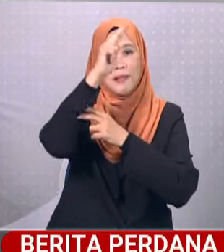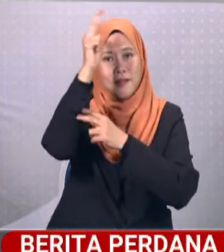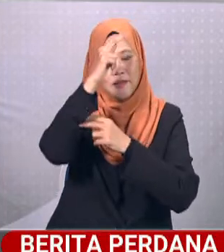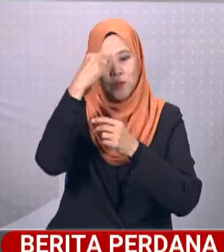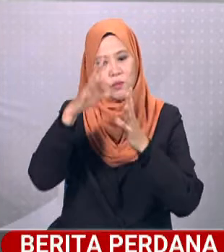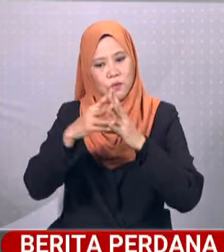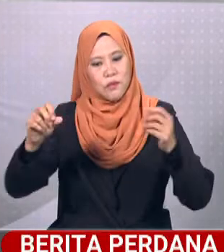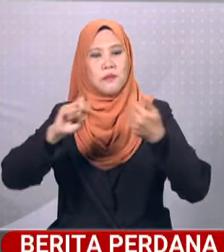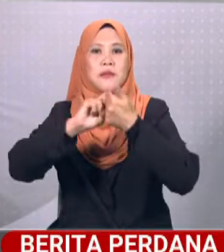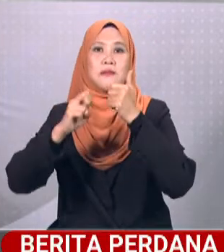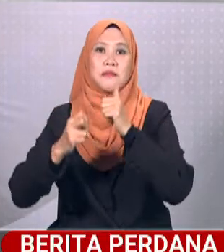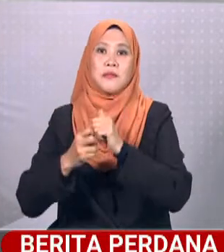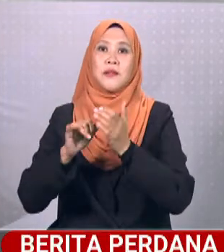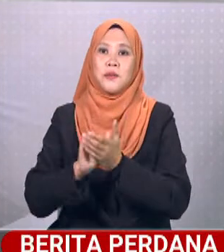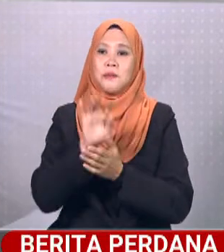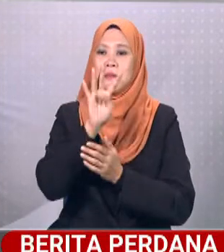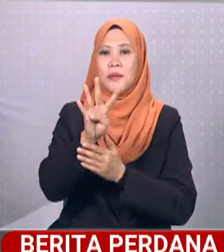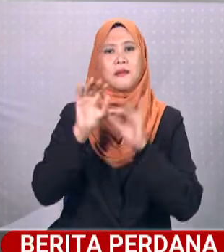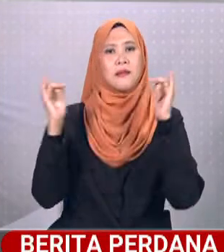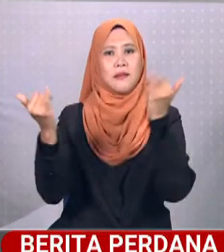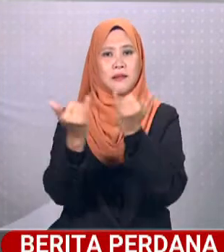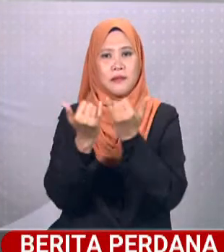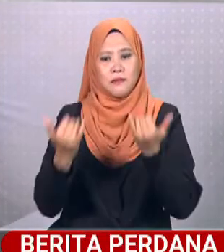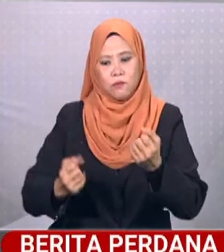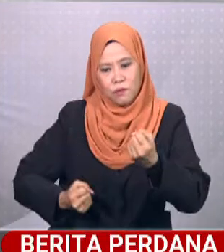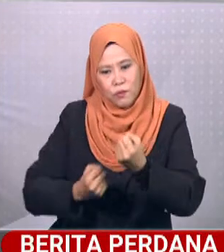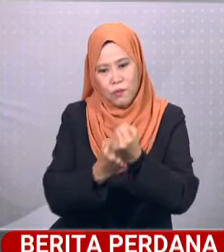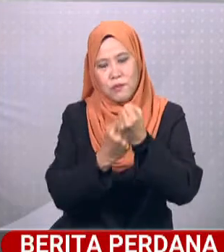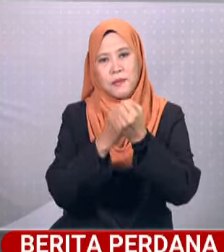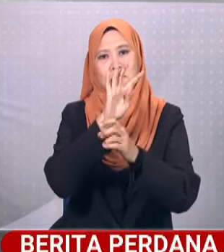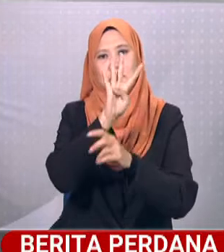dalam menangani wabak itu, empat syarikat hari ini menyumbang